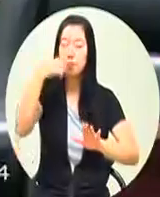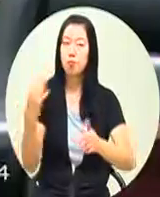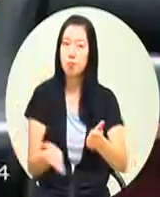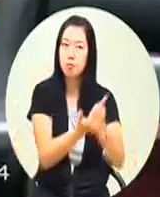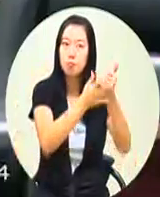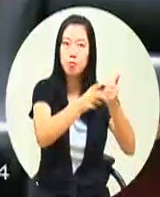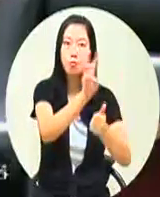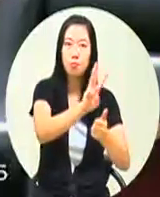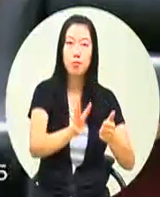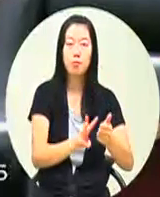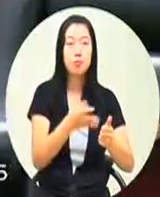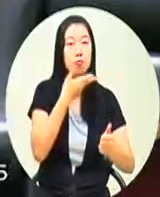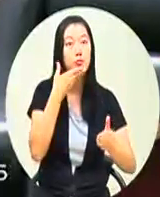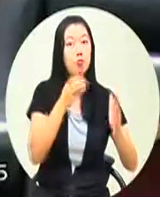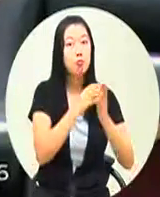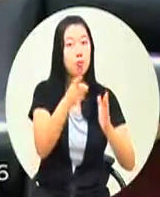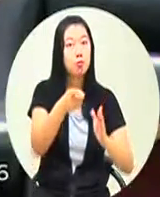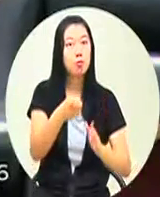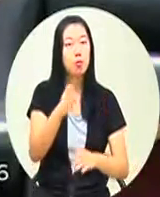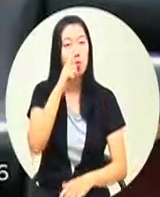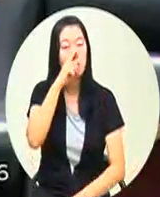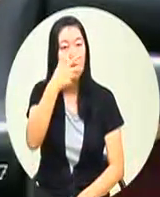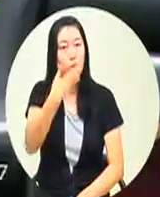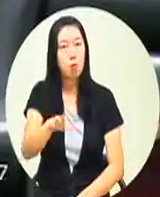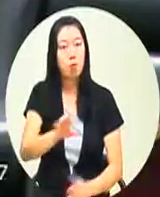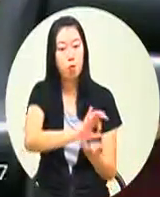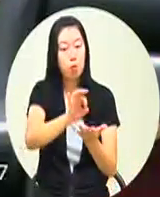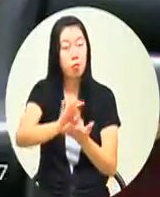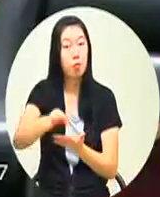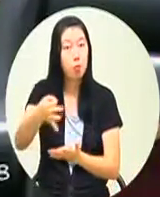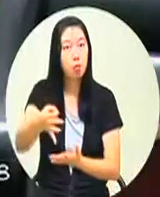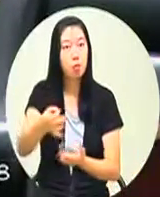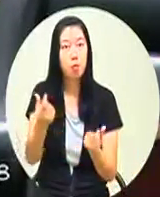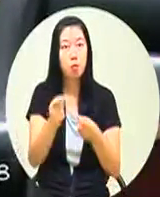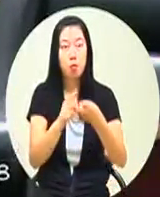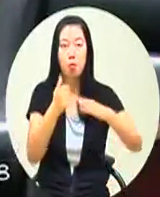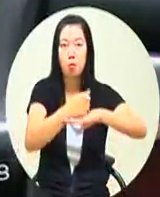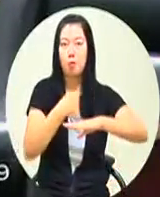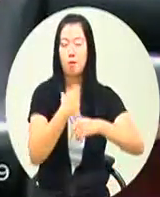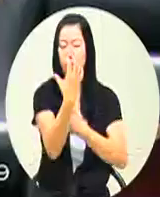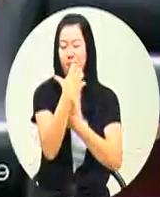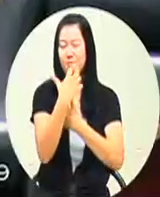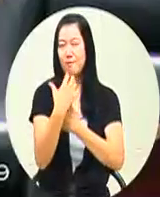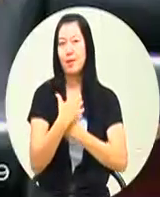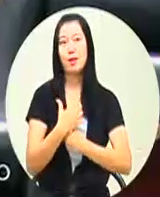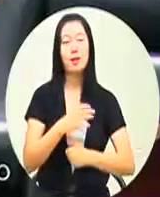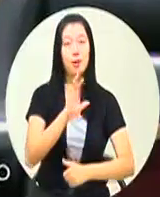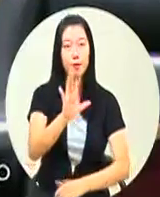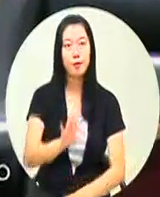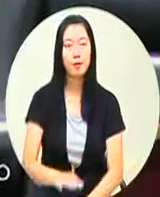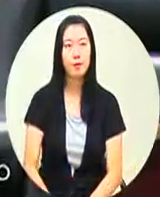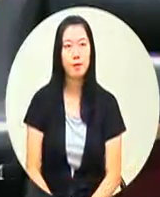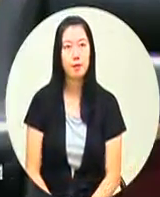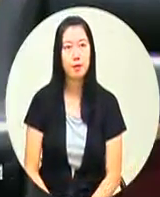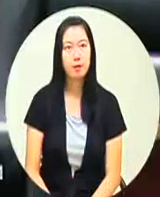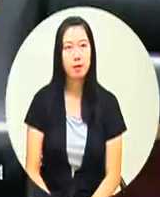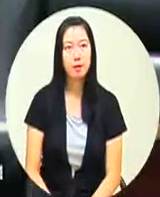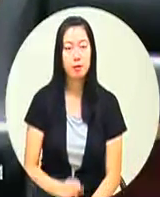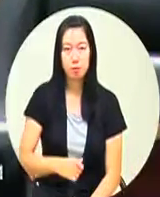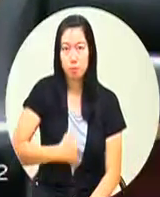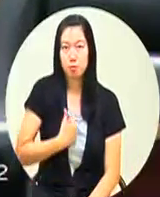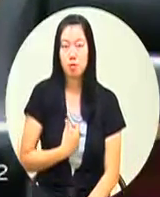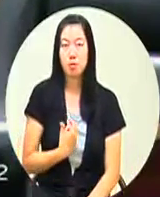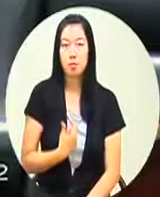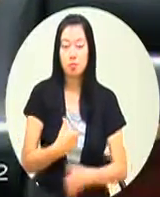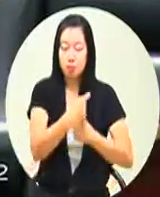局去征收些污水处理费，好，在大选的时候，包括主席我们都被骂得很惨啊，吼，我们都挨过来了，因为使用者付费